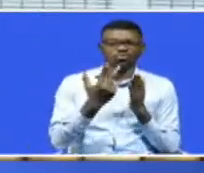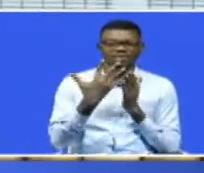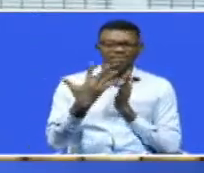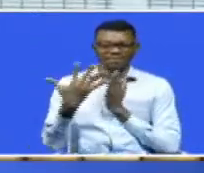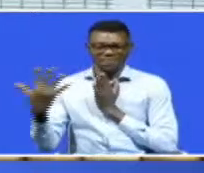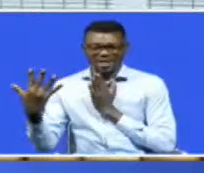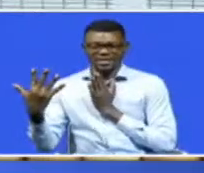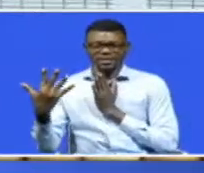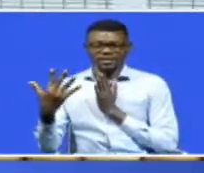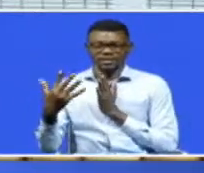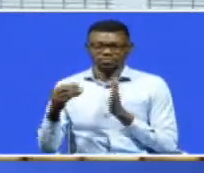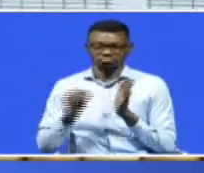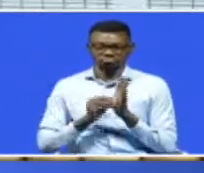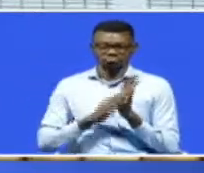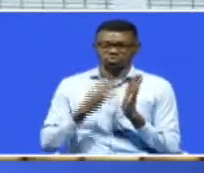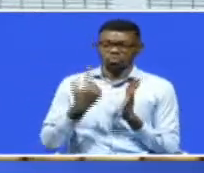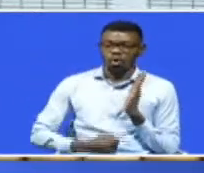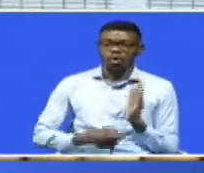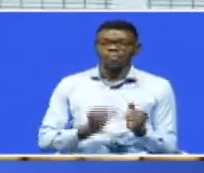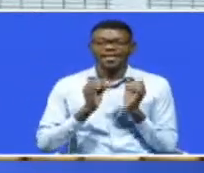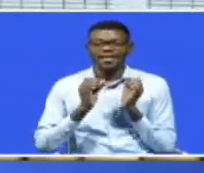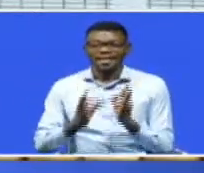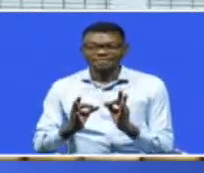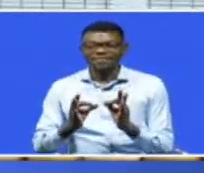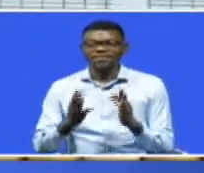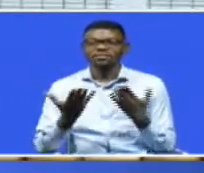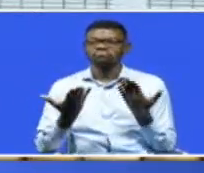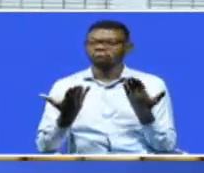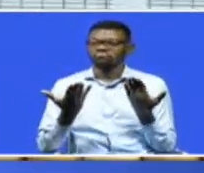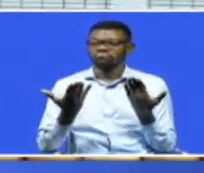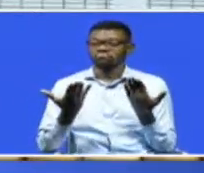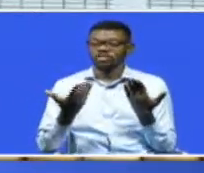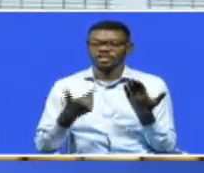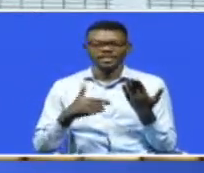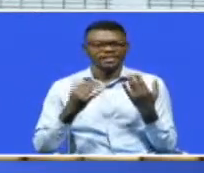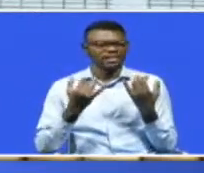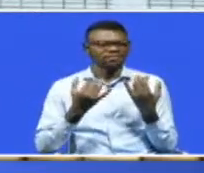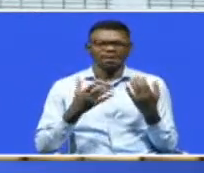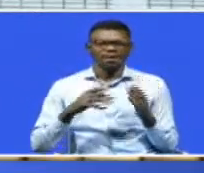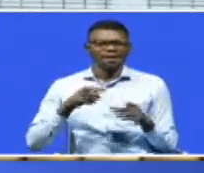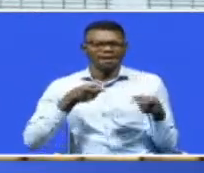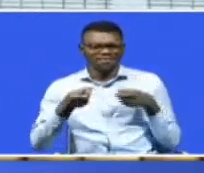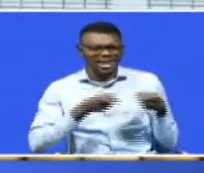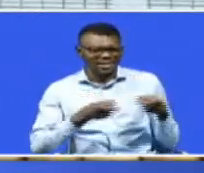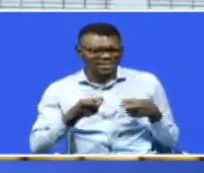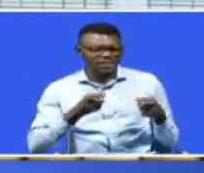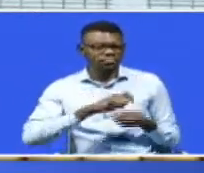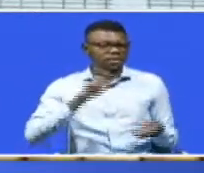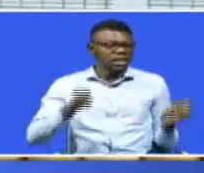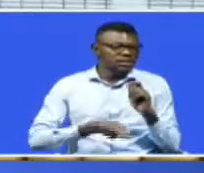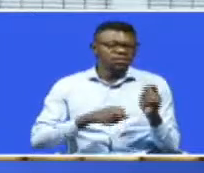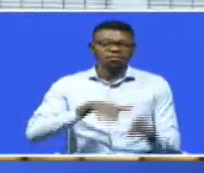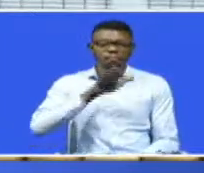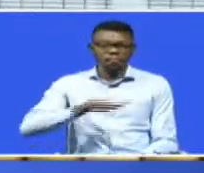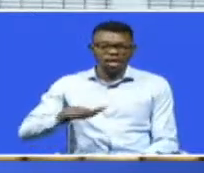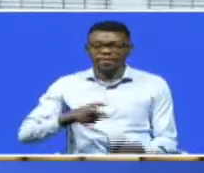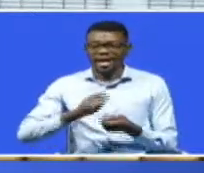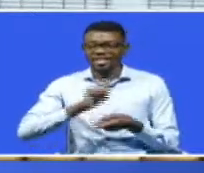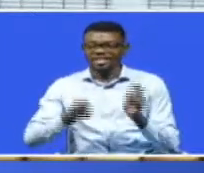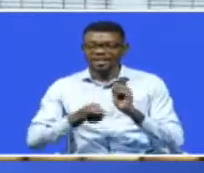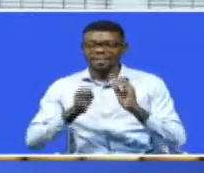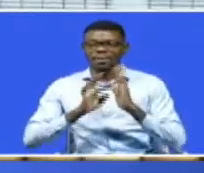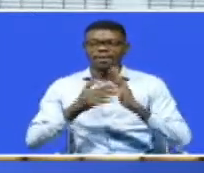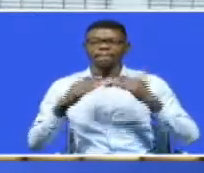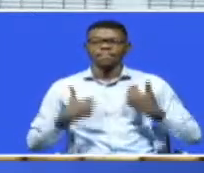if you are going to interfere with the sovereignty and the structure of governance, the structure of parliament, then you have to